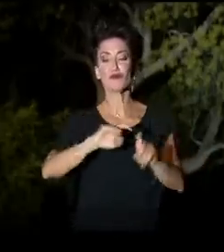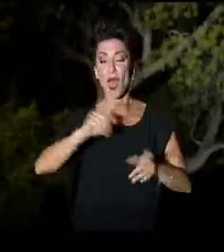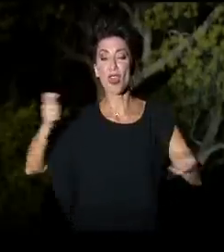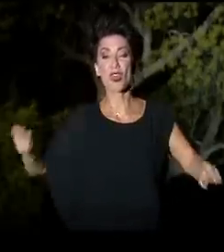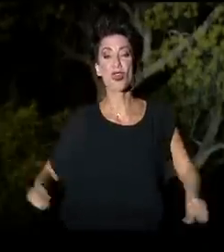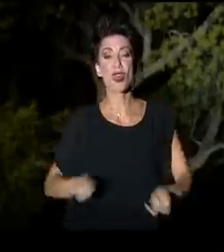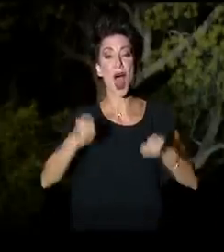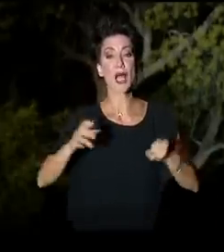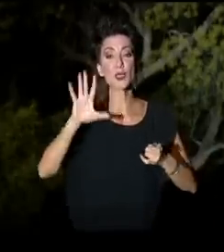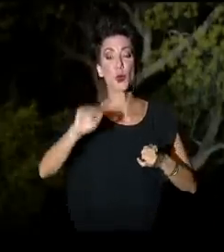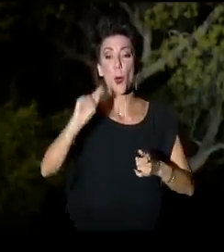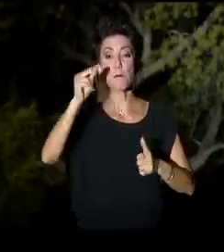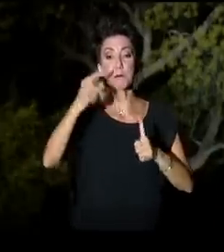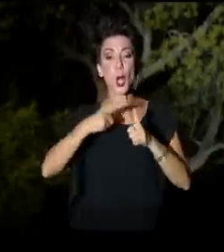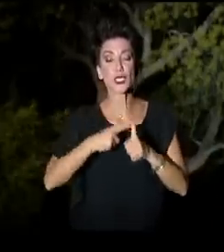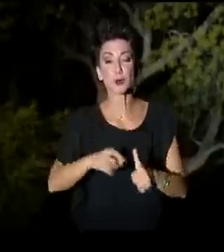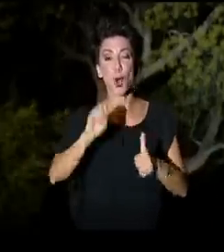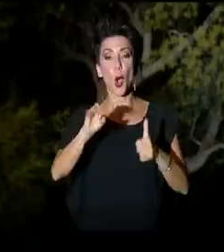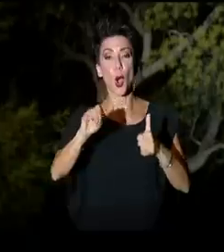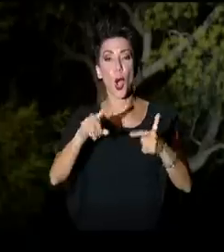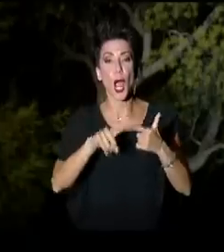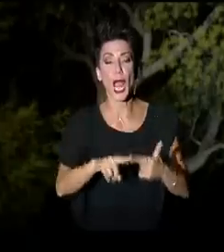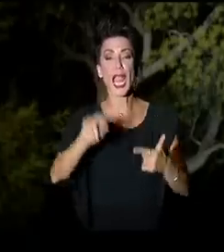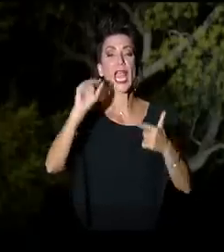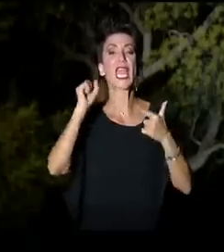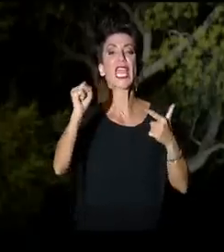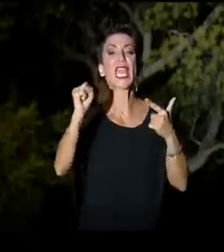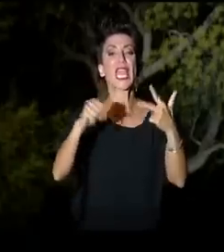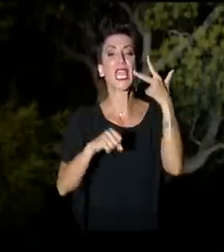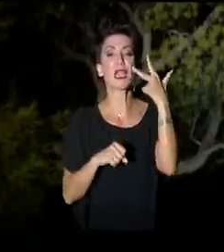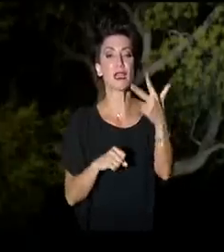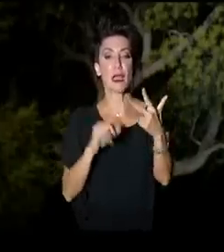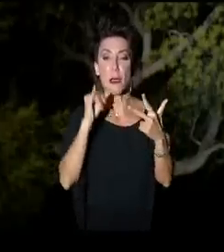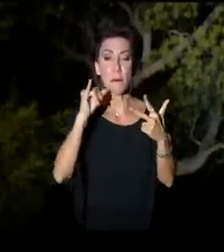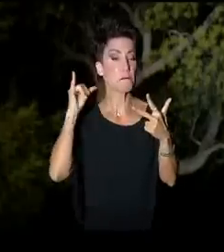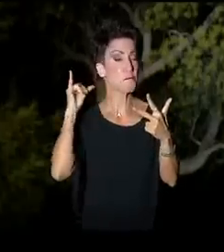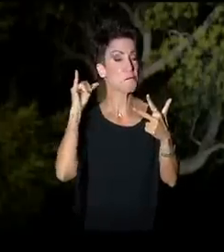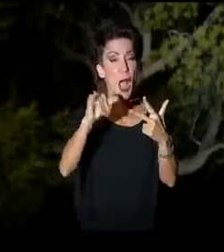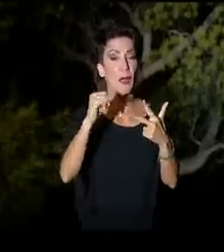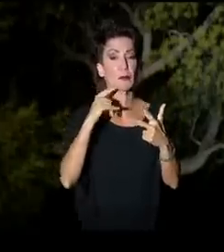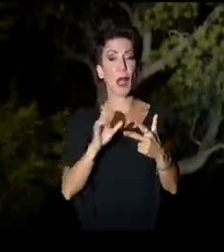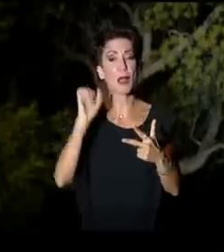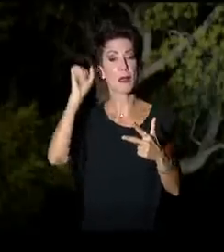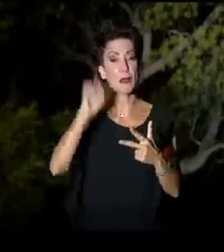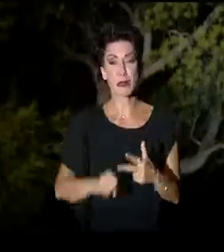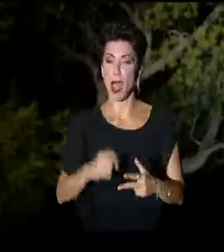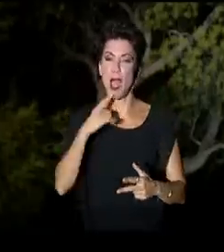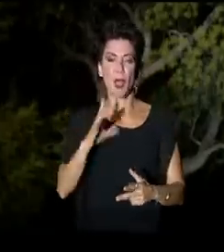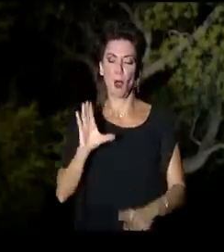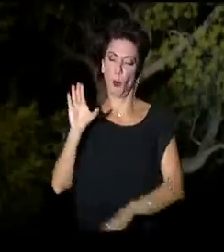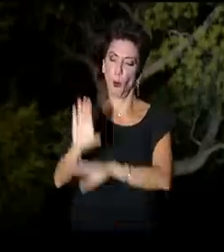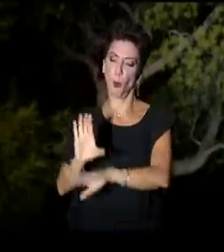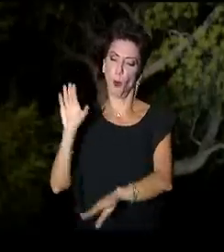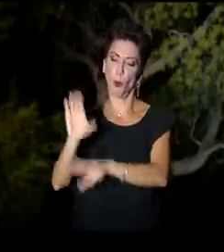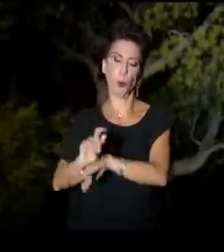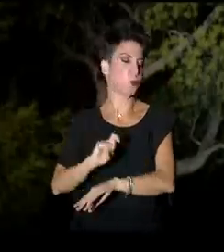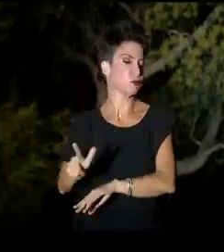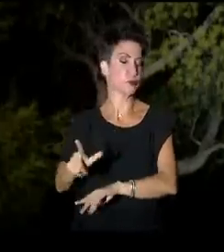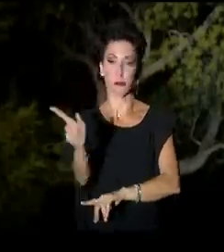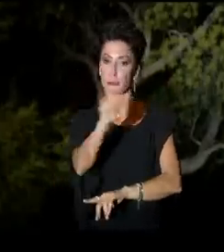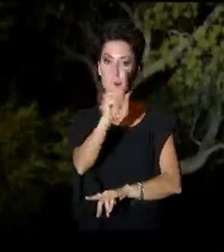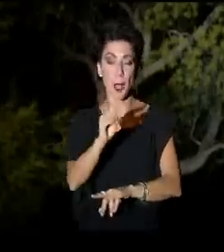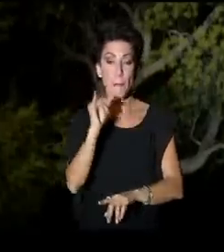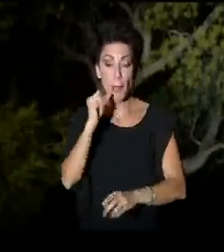του πολιτισμού, της παιδείας και της υγείας, ενεργούμε πάντοτε ως εταίροι και όχι ως απλοί χρηματοδότες. Το